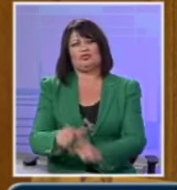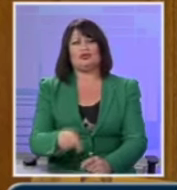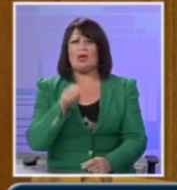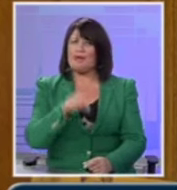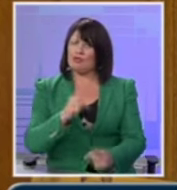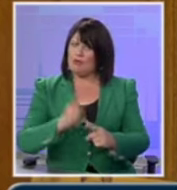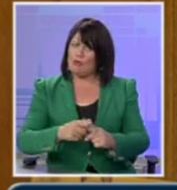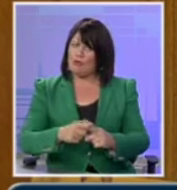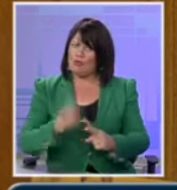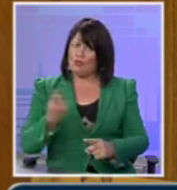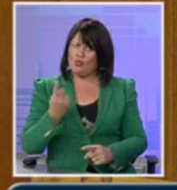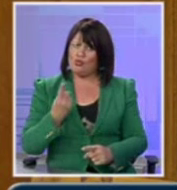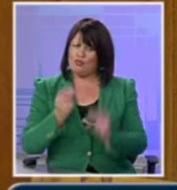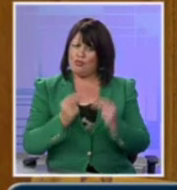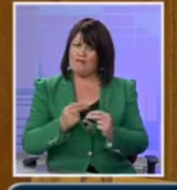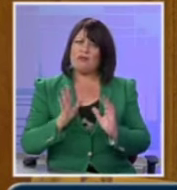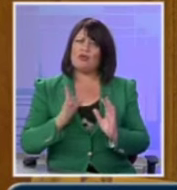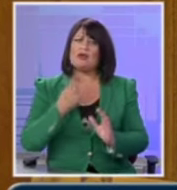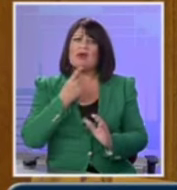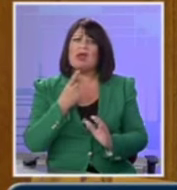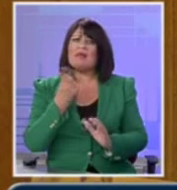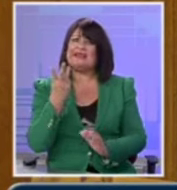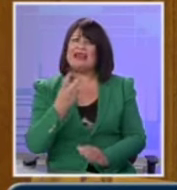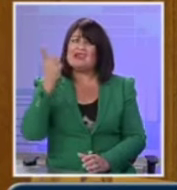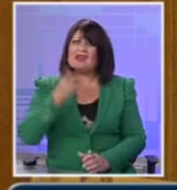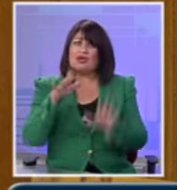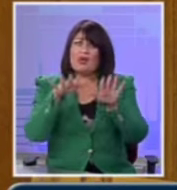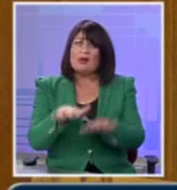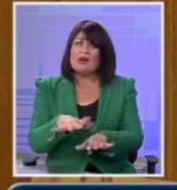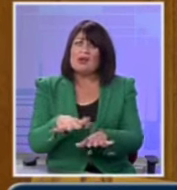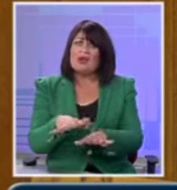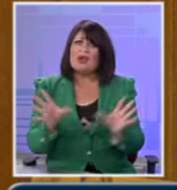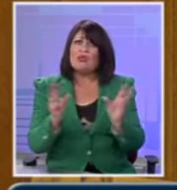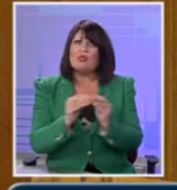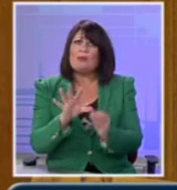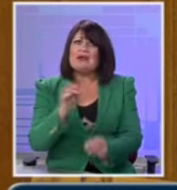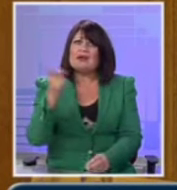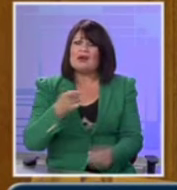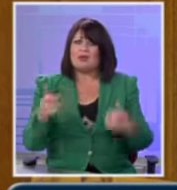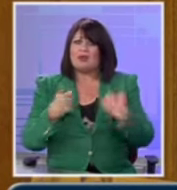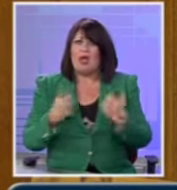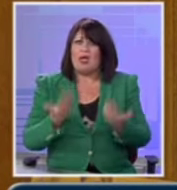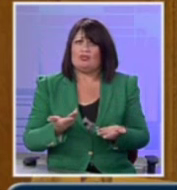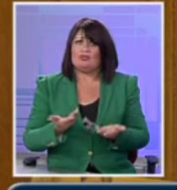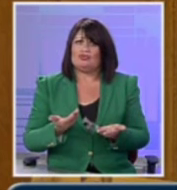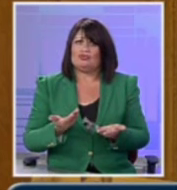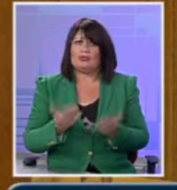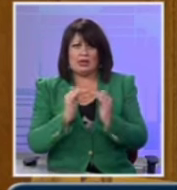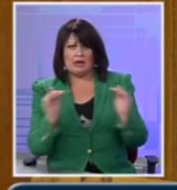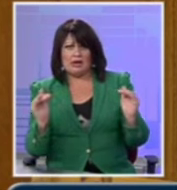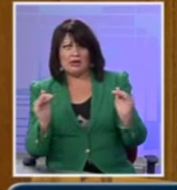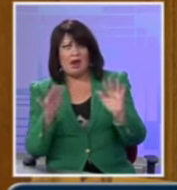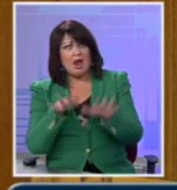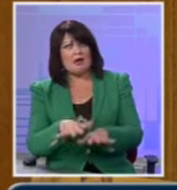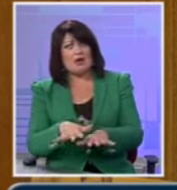πρόβλημα. Δεν είναι απλό να μιλάμε για ανεργία 30% και ανεργία των νέων πάνω από 50% σε καιρό ειρήνης. Αυτά μόνο